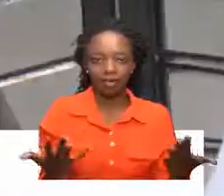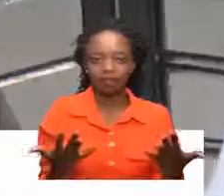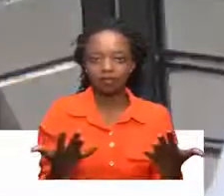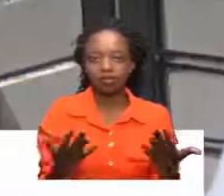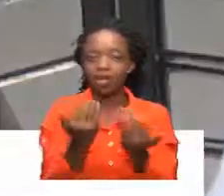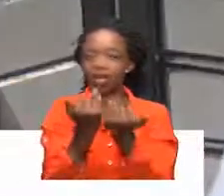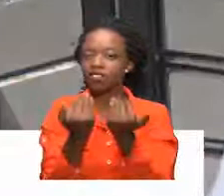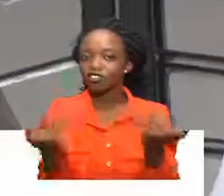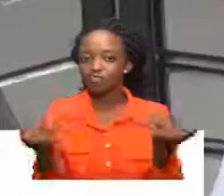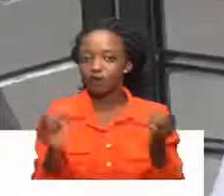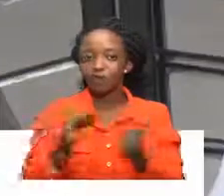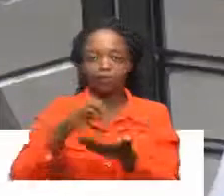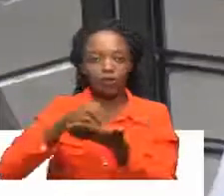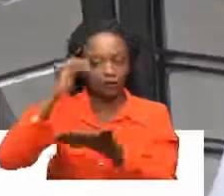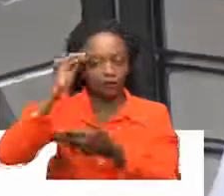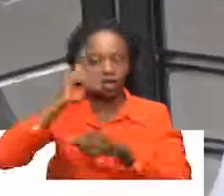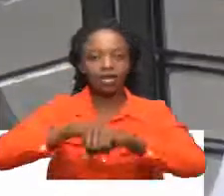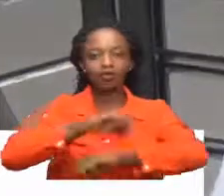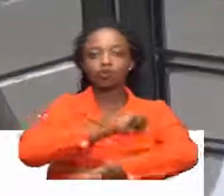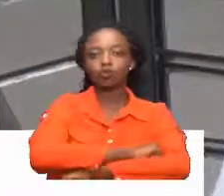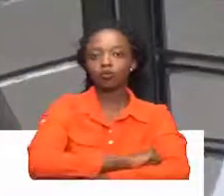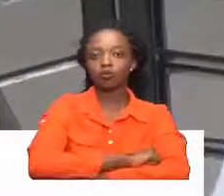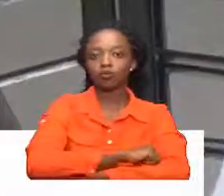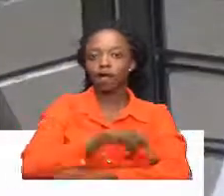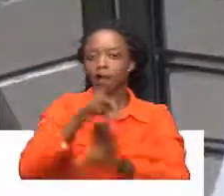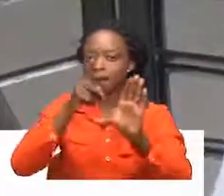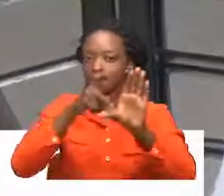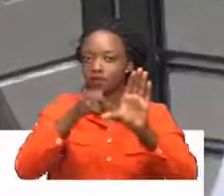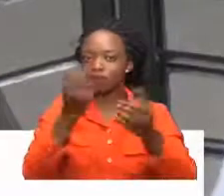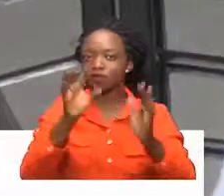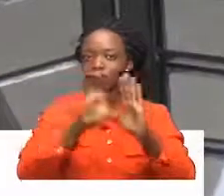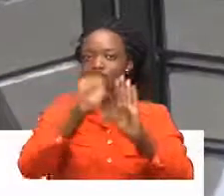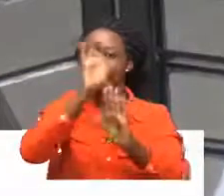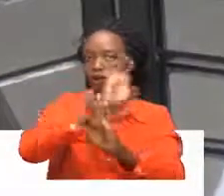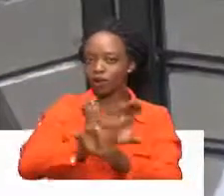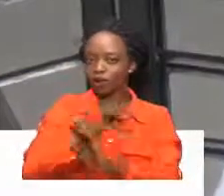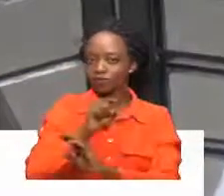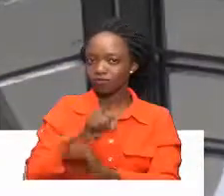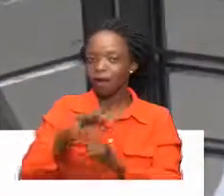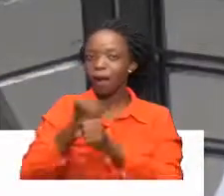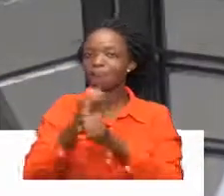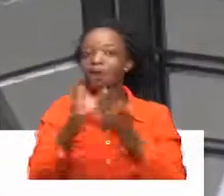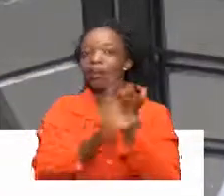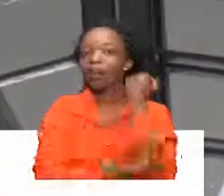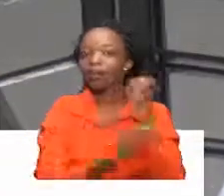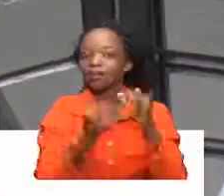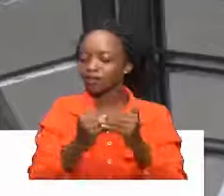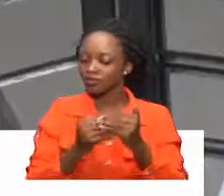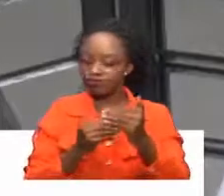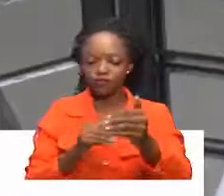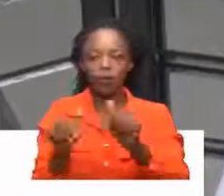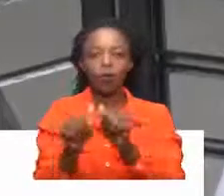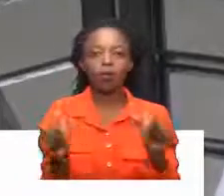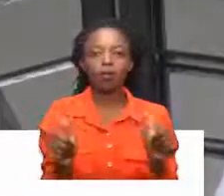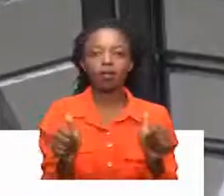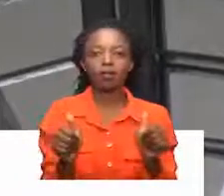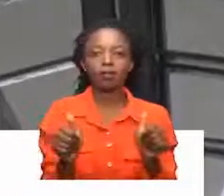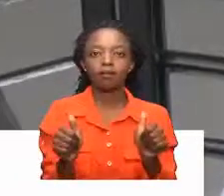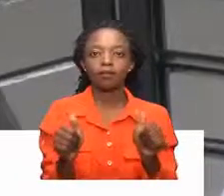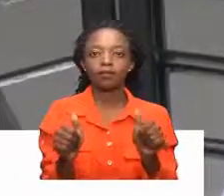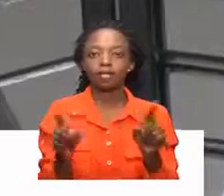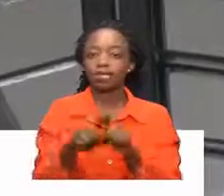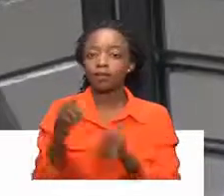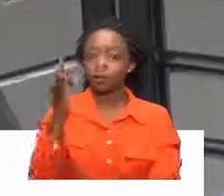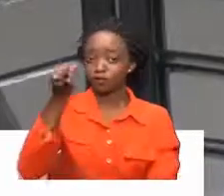watoto wanasoma kama wako shuleni, ikue part of the curriculum, na itafanya nchi yetu iende mbali sana. Na unapata siku